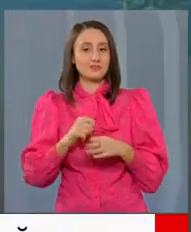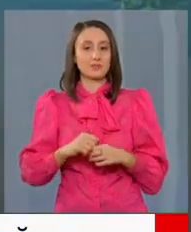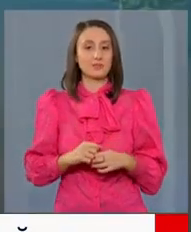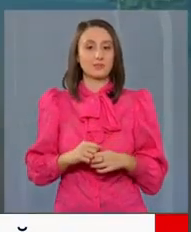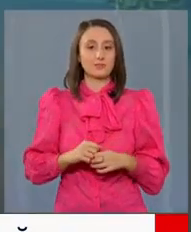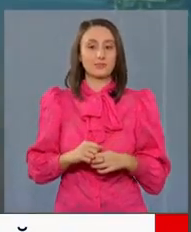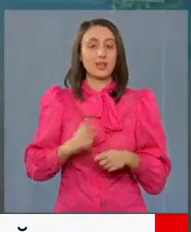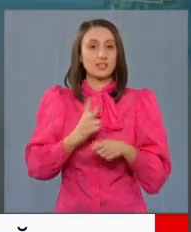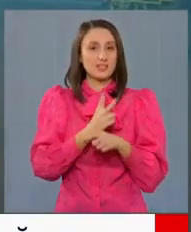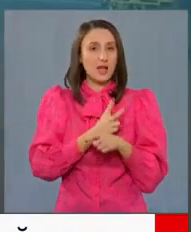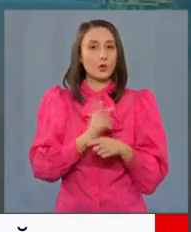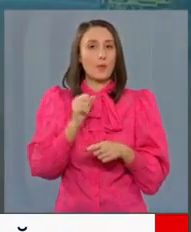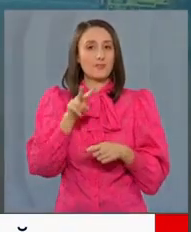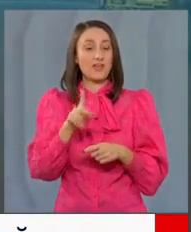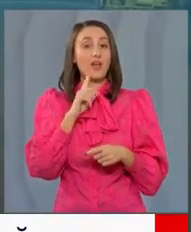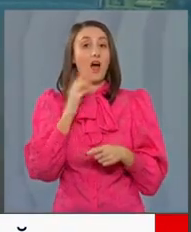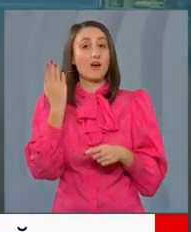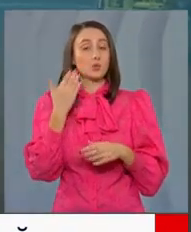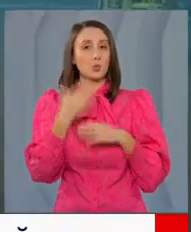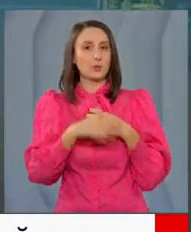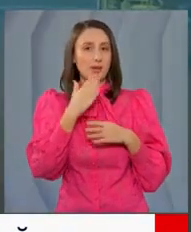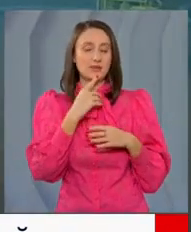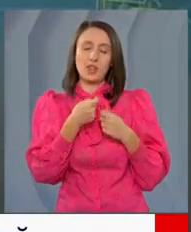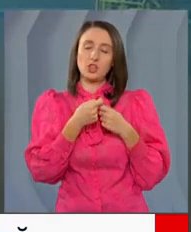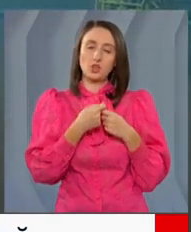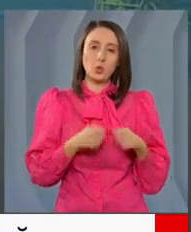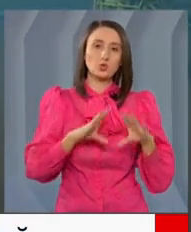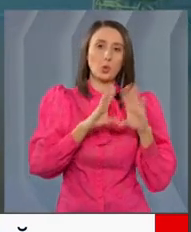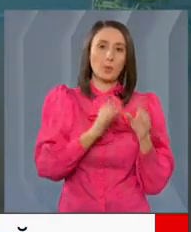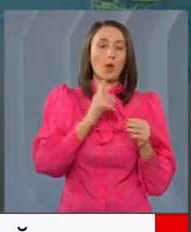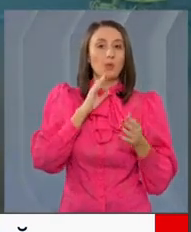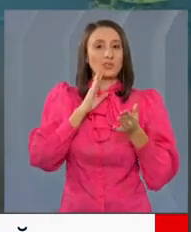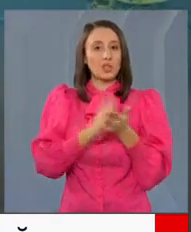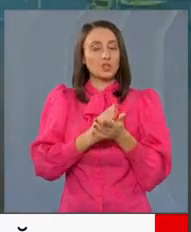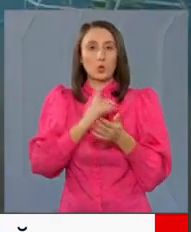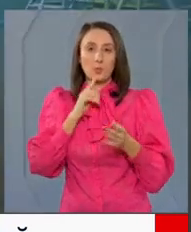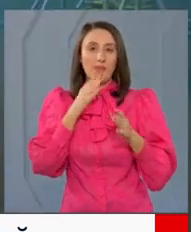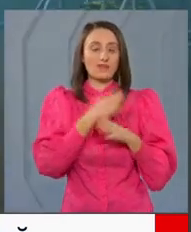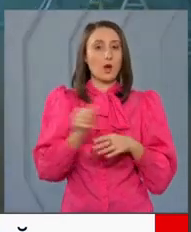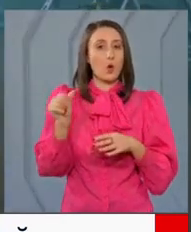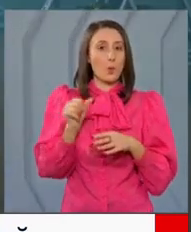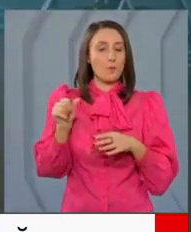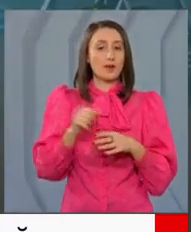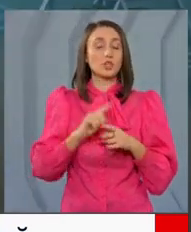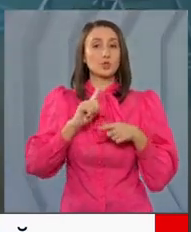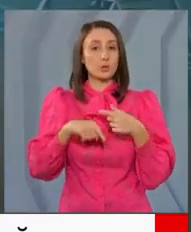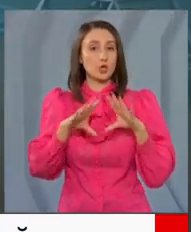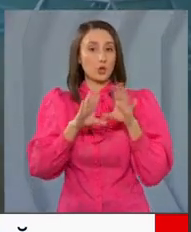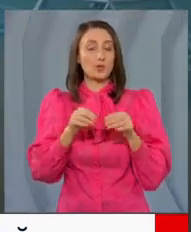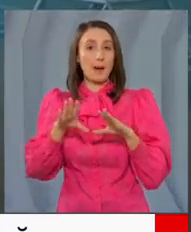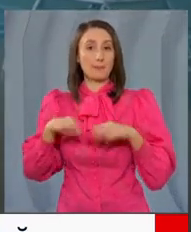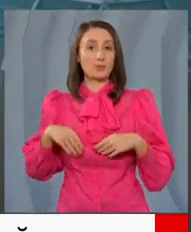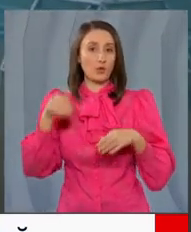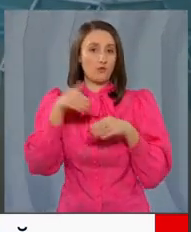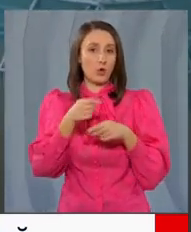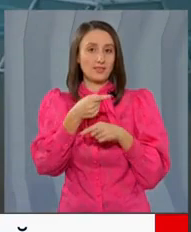majoritar de stat OMV Petrom a fost în ultimele zile pe buzele multor români care au decis să boicoteze compania austriacă după ce România a primit